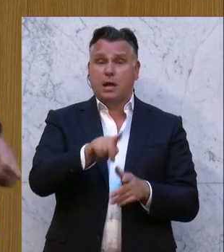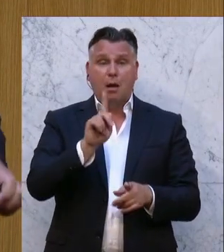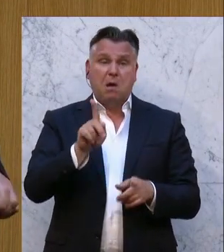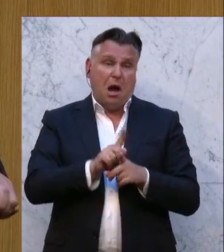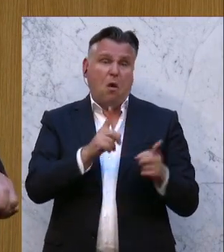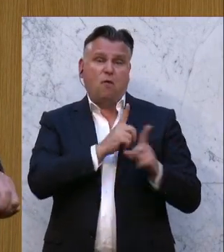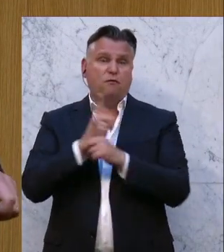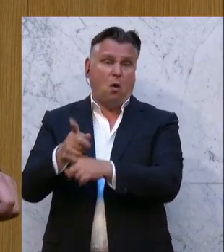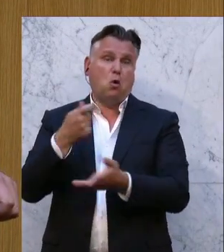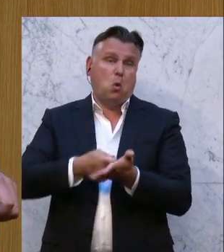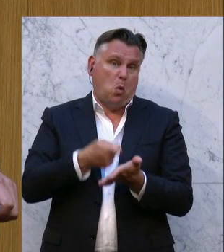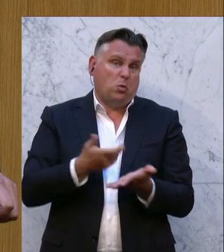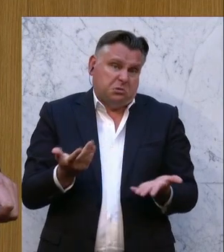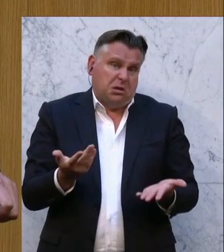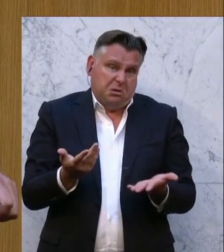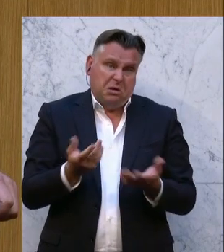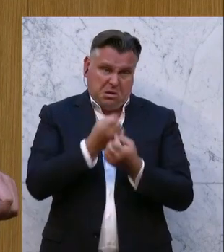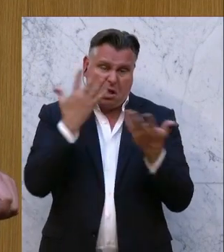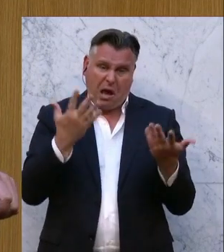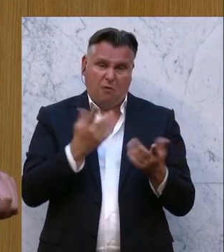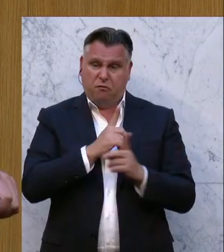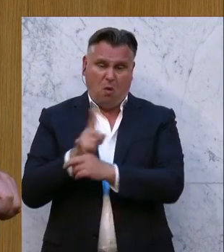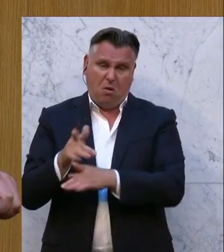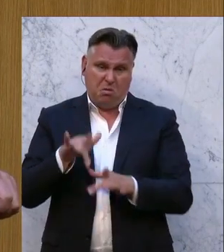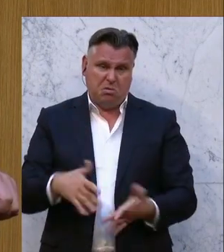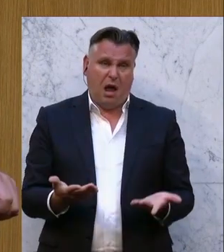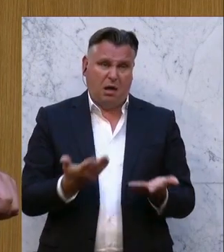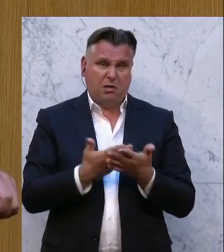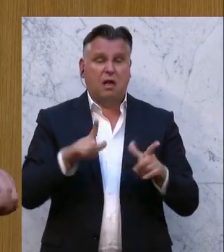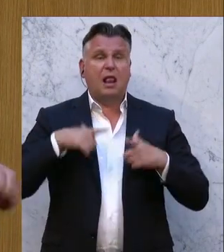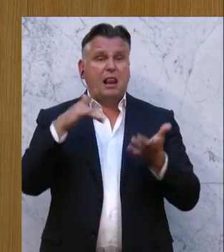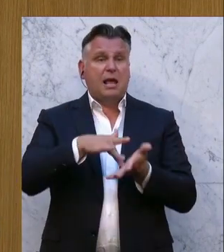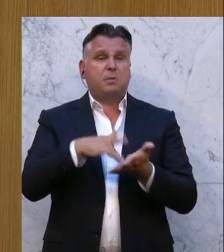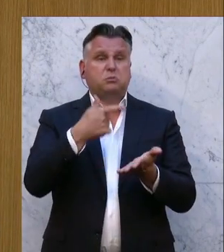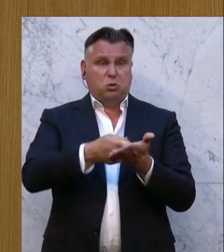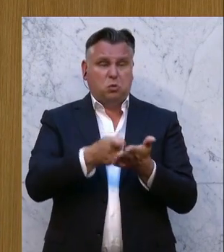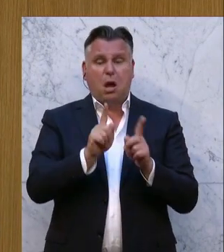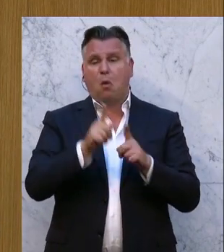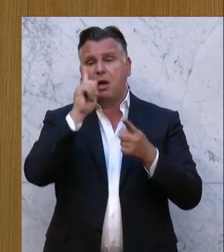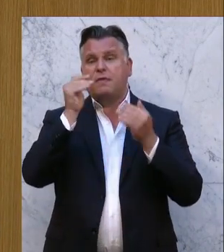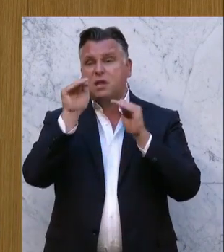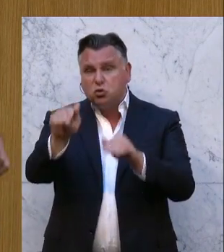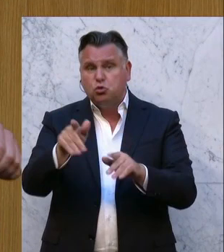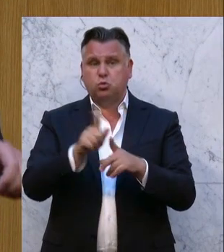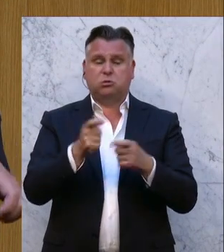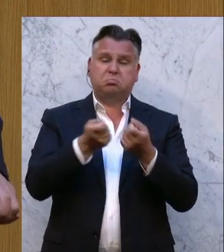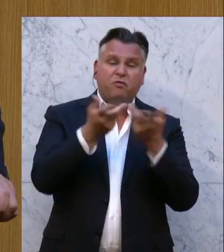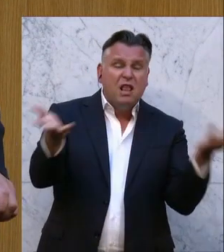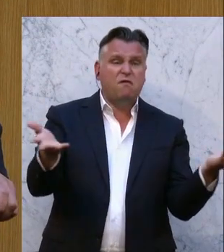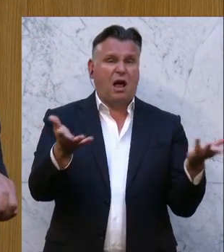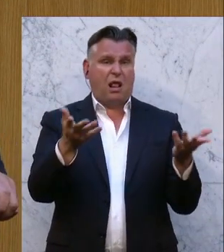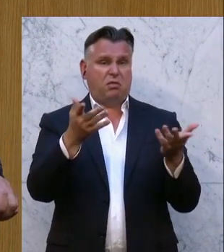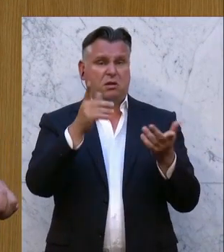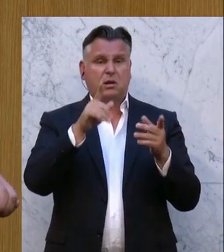Kosten verursacht, das sollten wir auch nicht außer Acht lassen. Das heißt, Lebensmittelkosten sind auch Tierschutzkosten, Artenvielfaltskosten